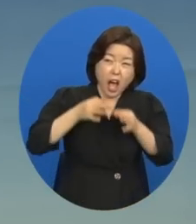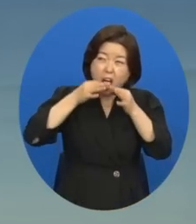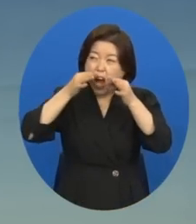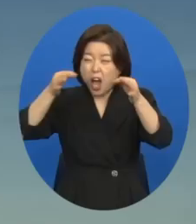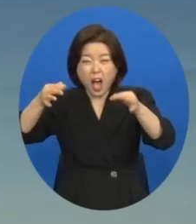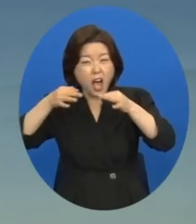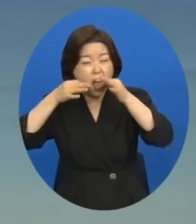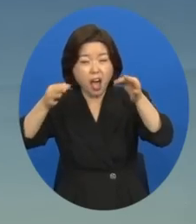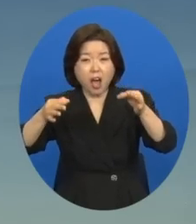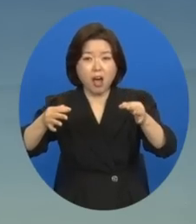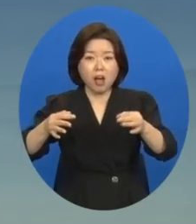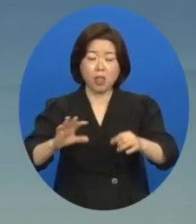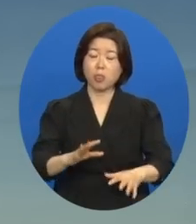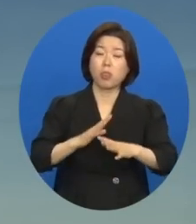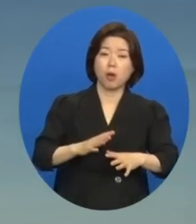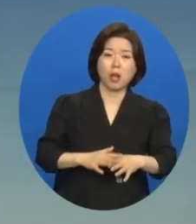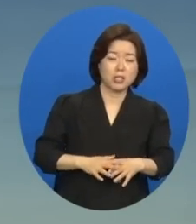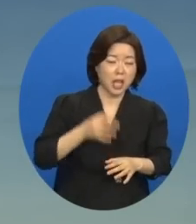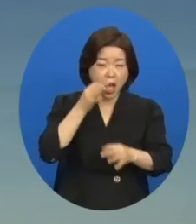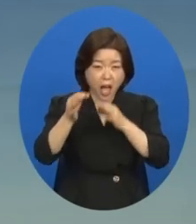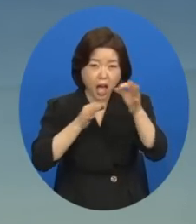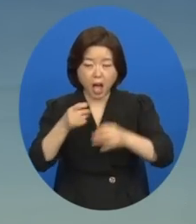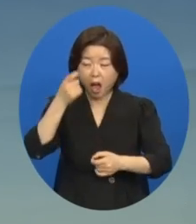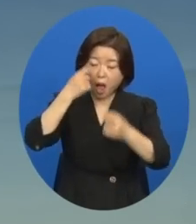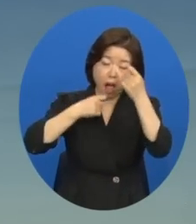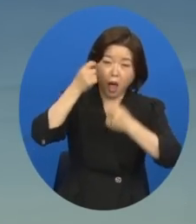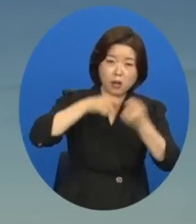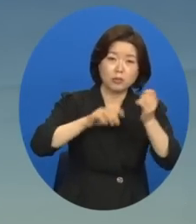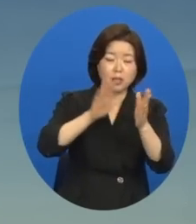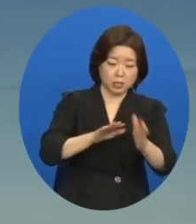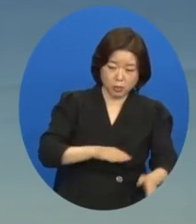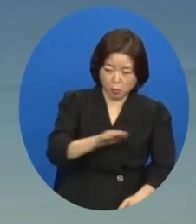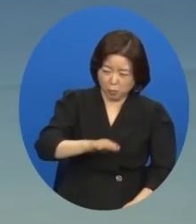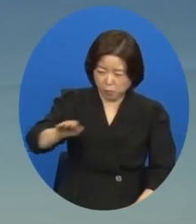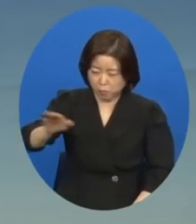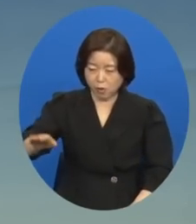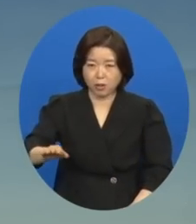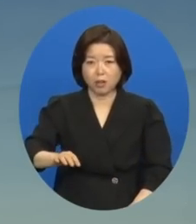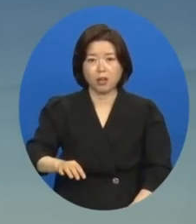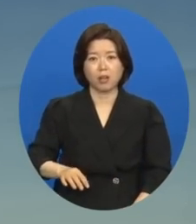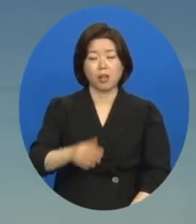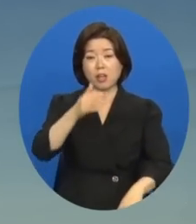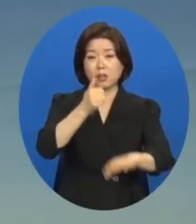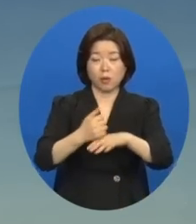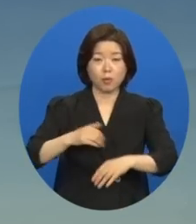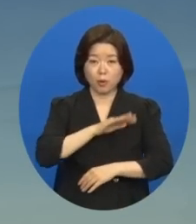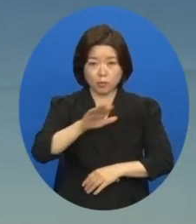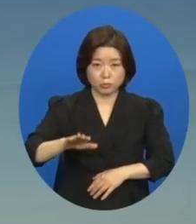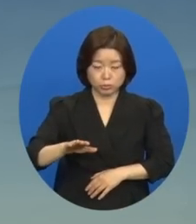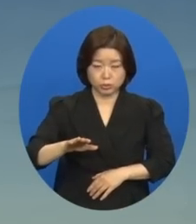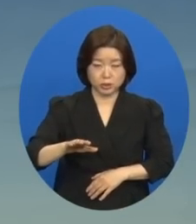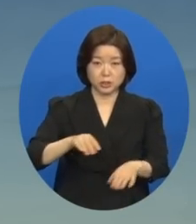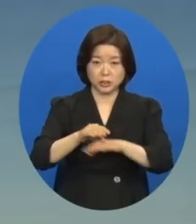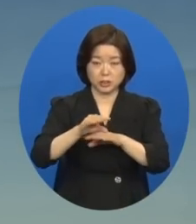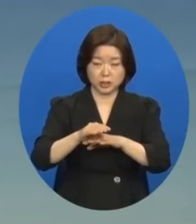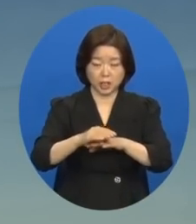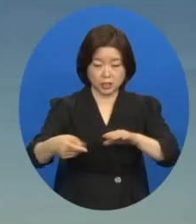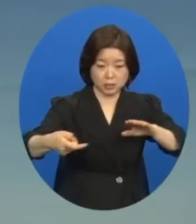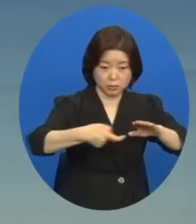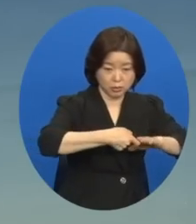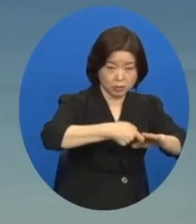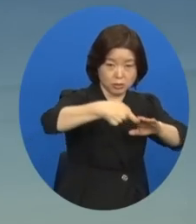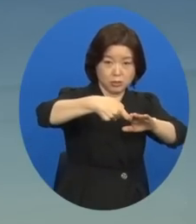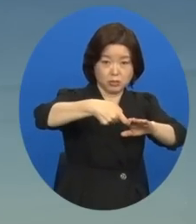지르고 놀라서 막 소리를 지르고 울고 하는 현장이었습니다. 결국 저희 차는 견인차에 이렇게